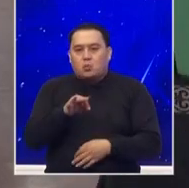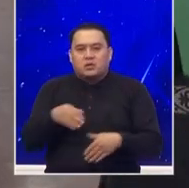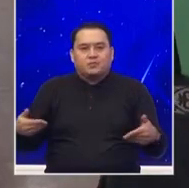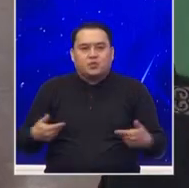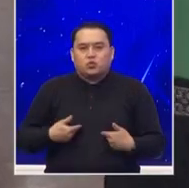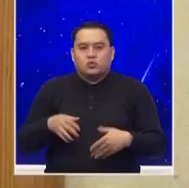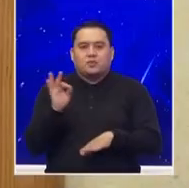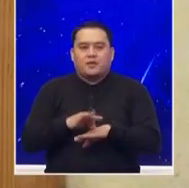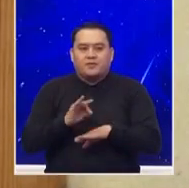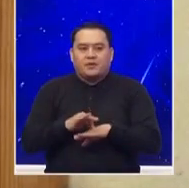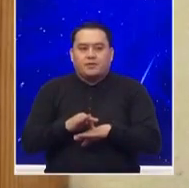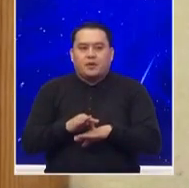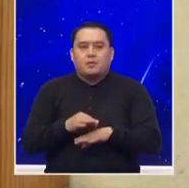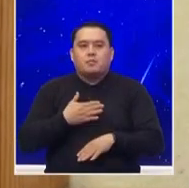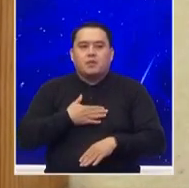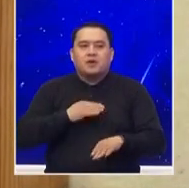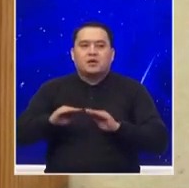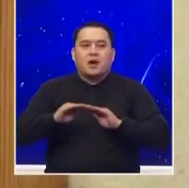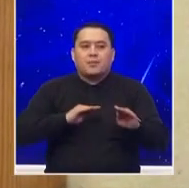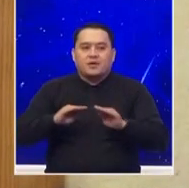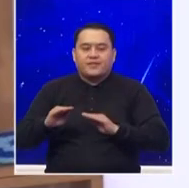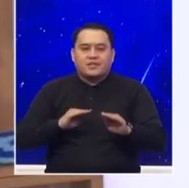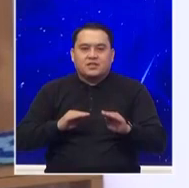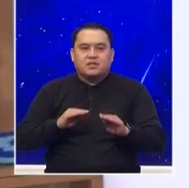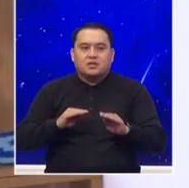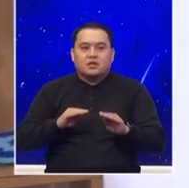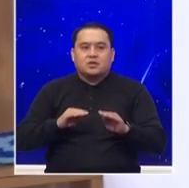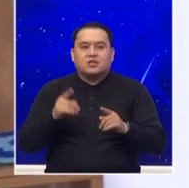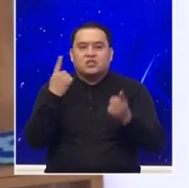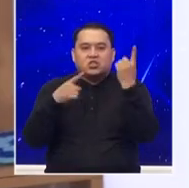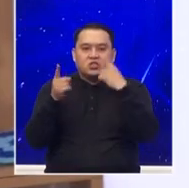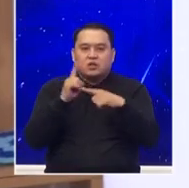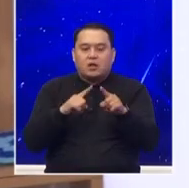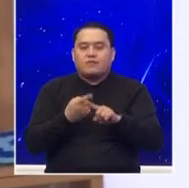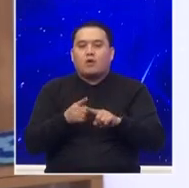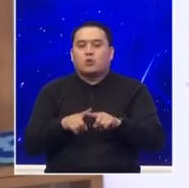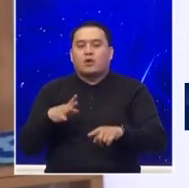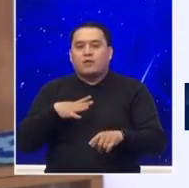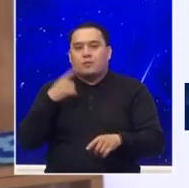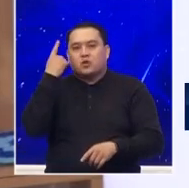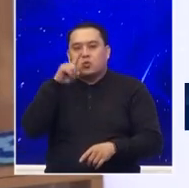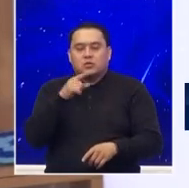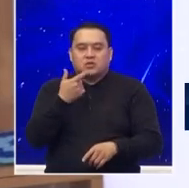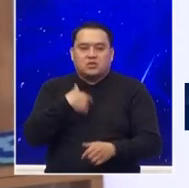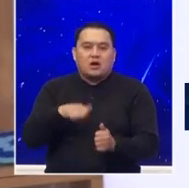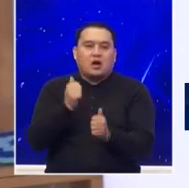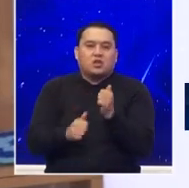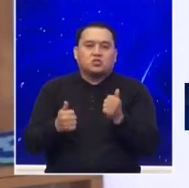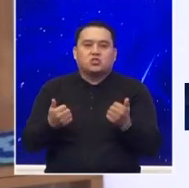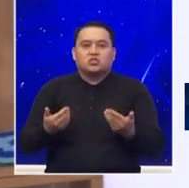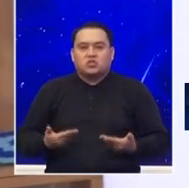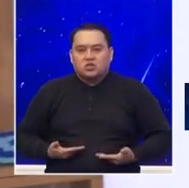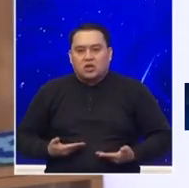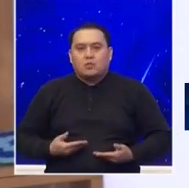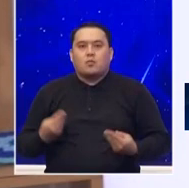простудных заболеваний. Мы разрабатываем современный стиль этого аксессуара, который необходим в повседневной жизни. Их